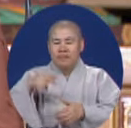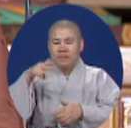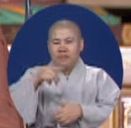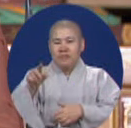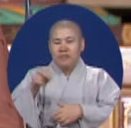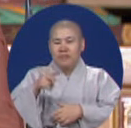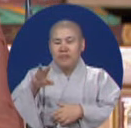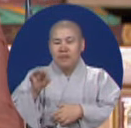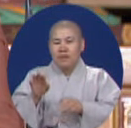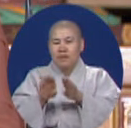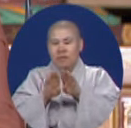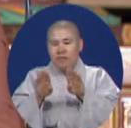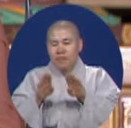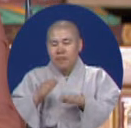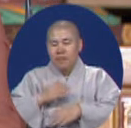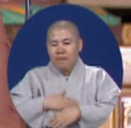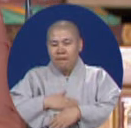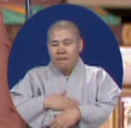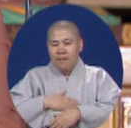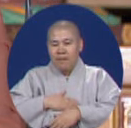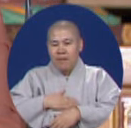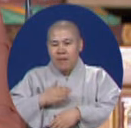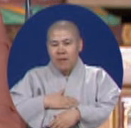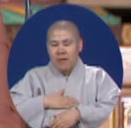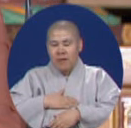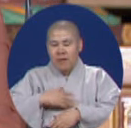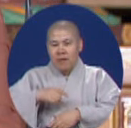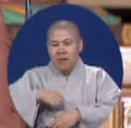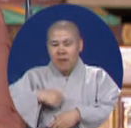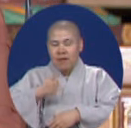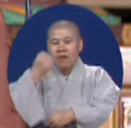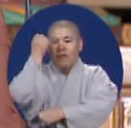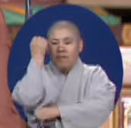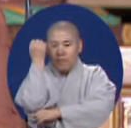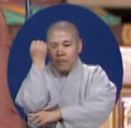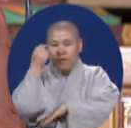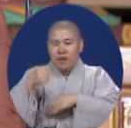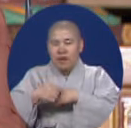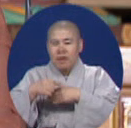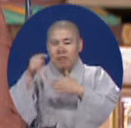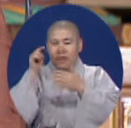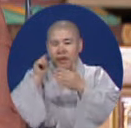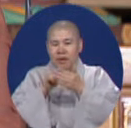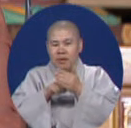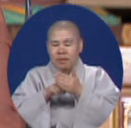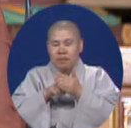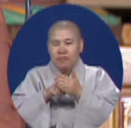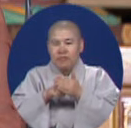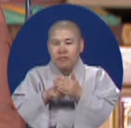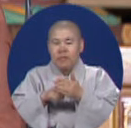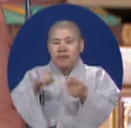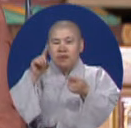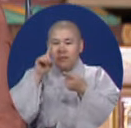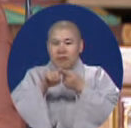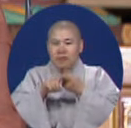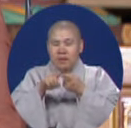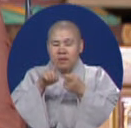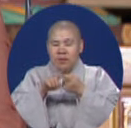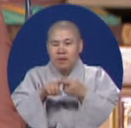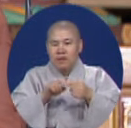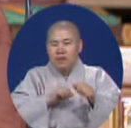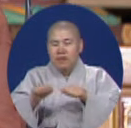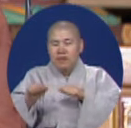자성문이라고 하는 건 자기 본래 마음, 자기 심성, 그걸 그대로